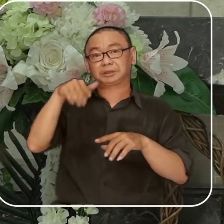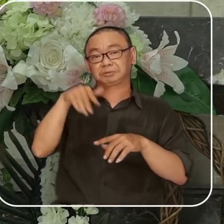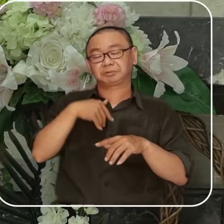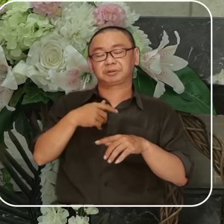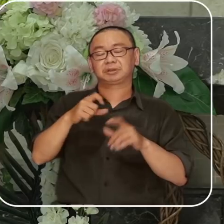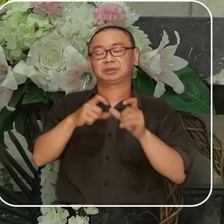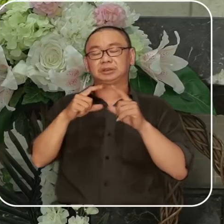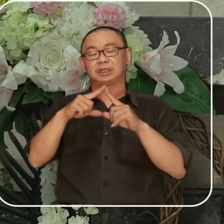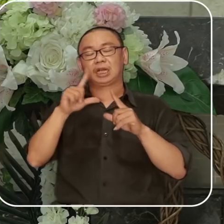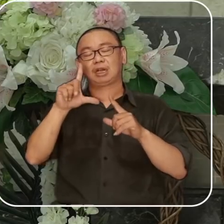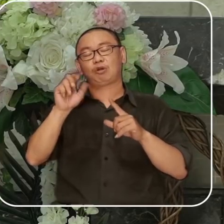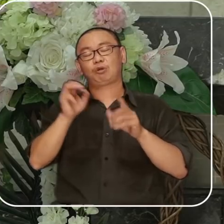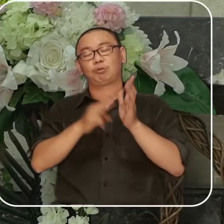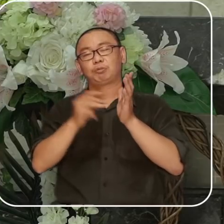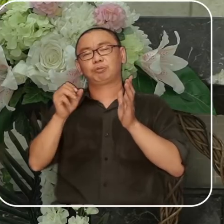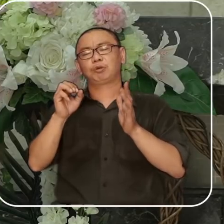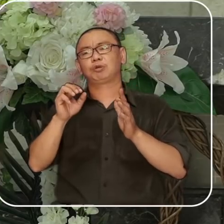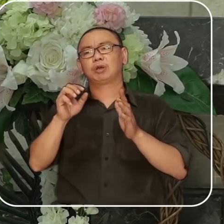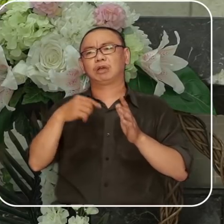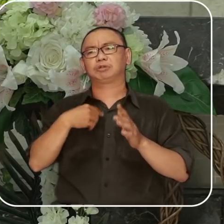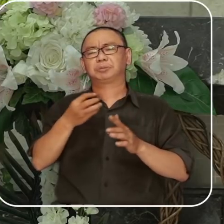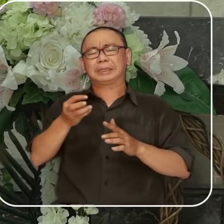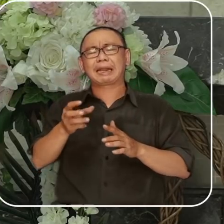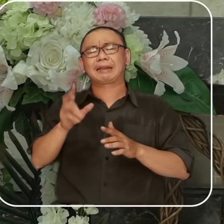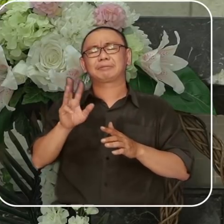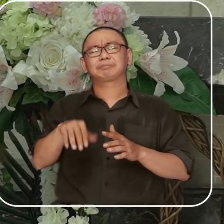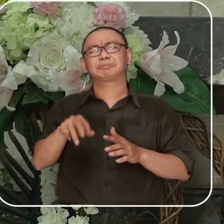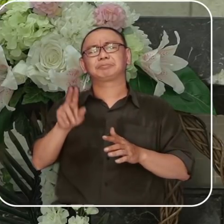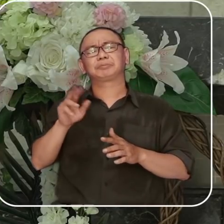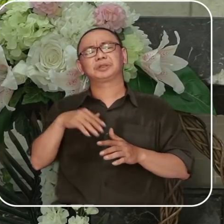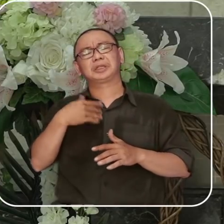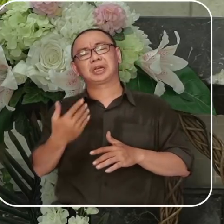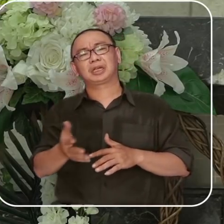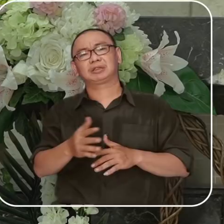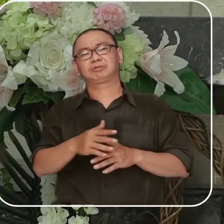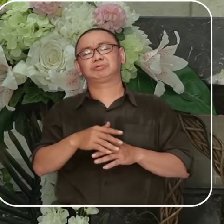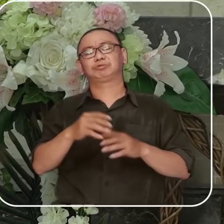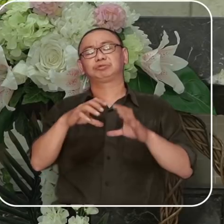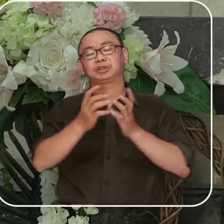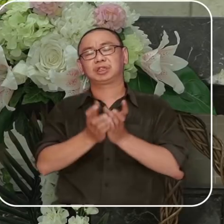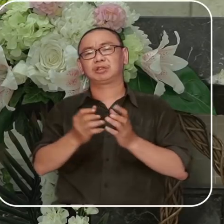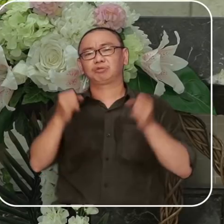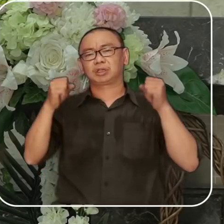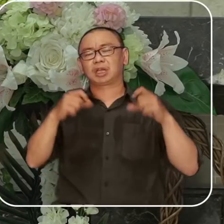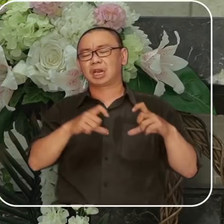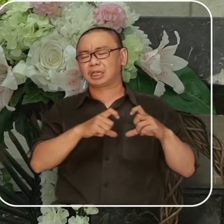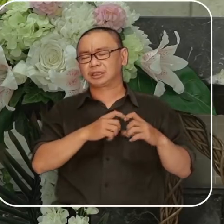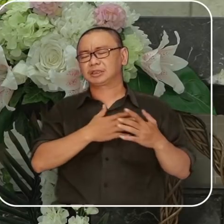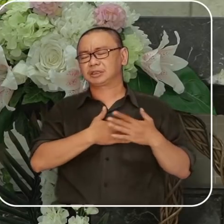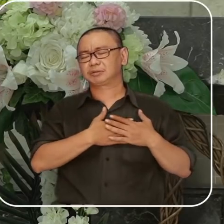kalau sebentar lagi aku akan meninggalkan dunia ini, kuatkanlah hatimu,